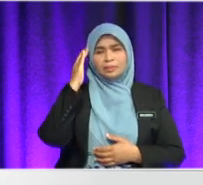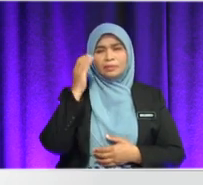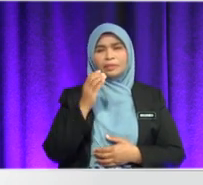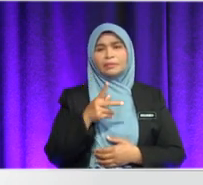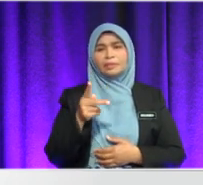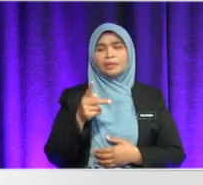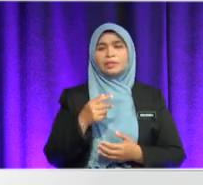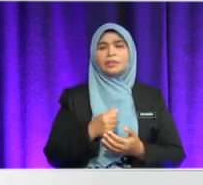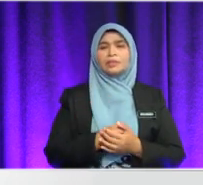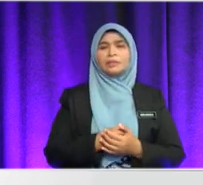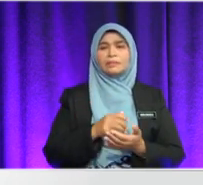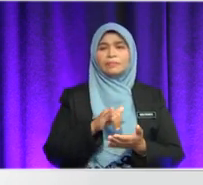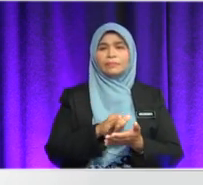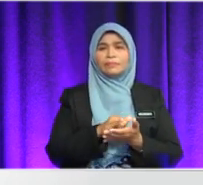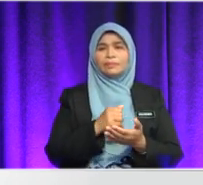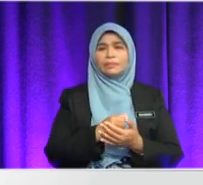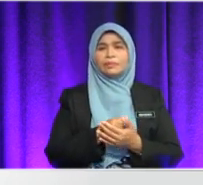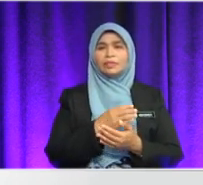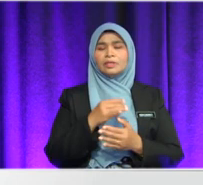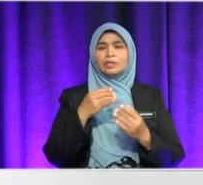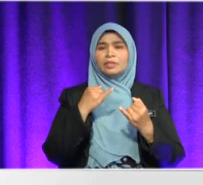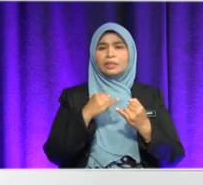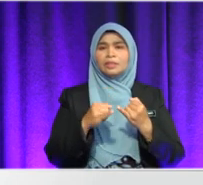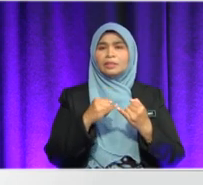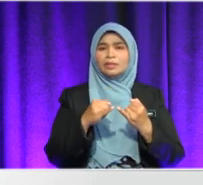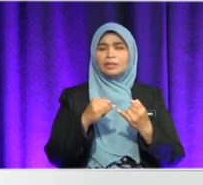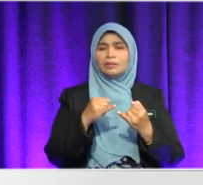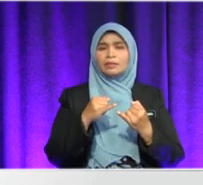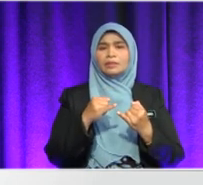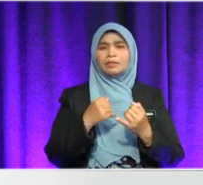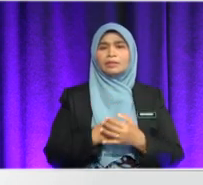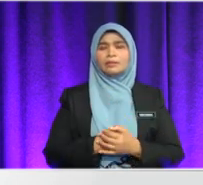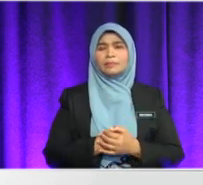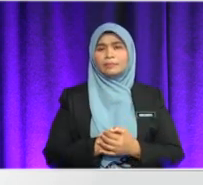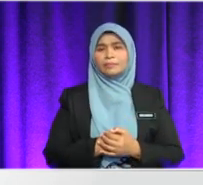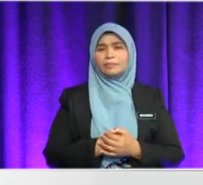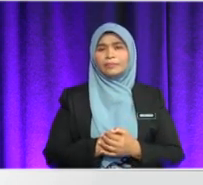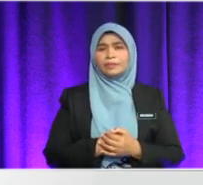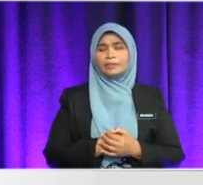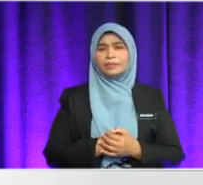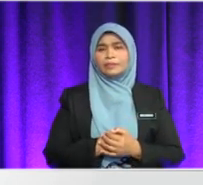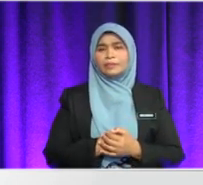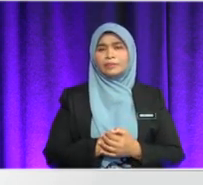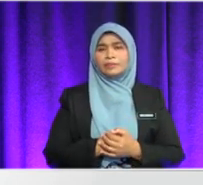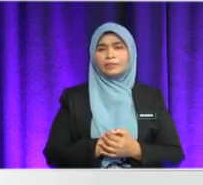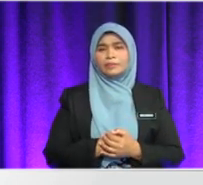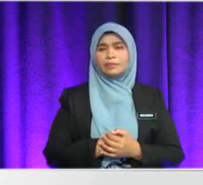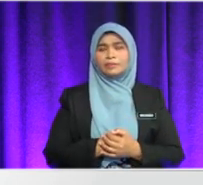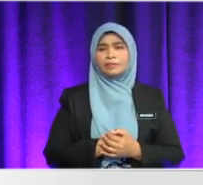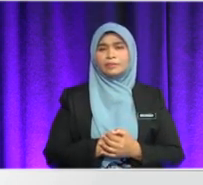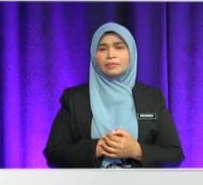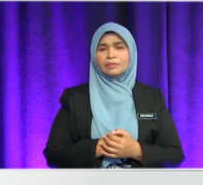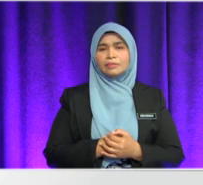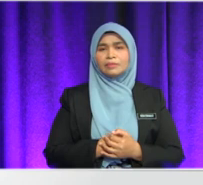dilakukan membawa diriku dan yang terakhir sekali melakukan seperti care tampil sengaja dan menjadi pilihan